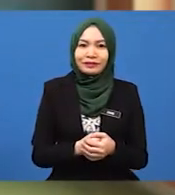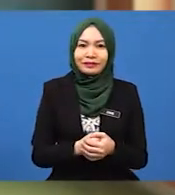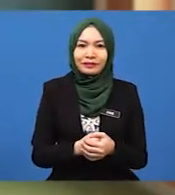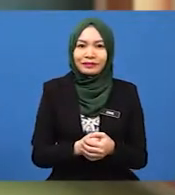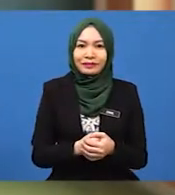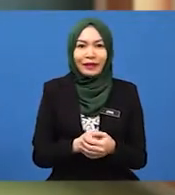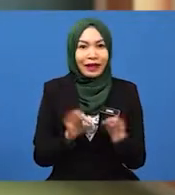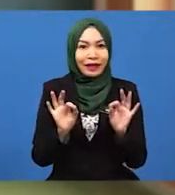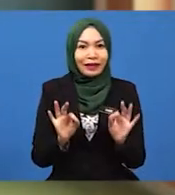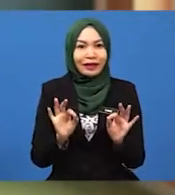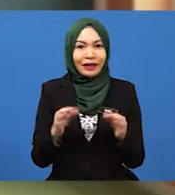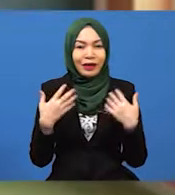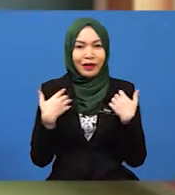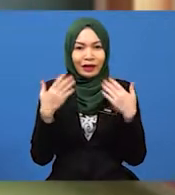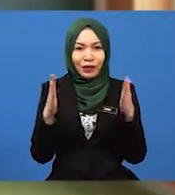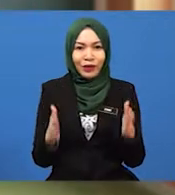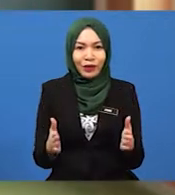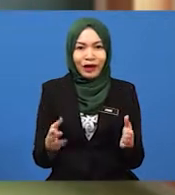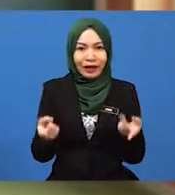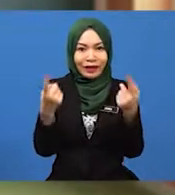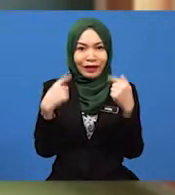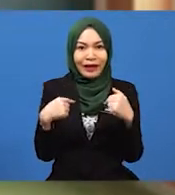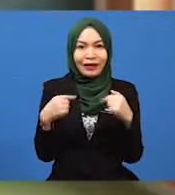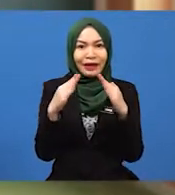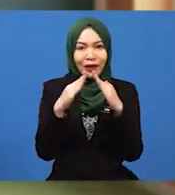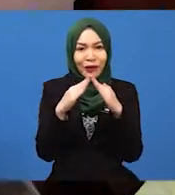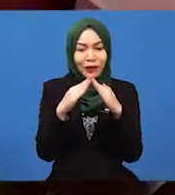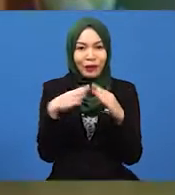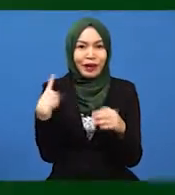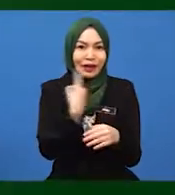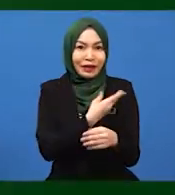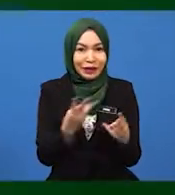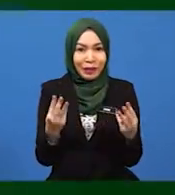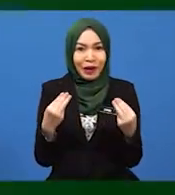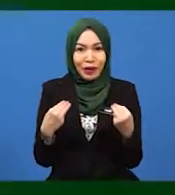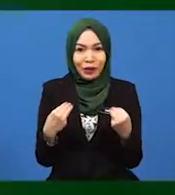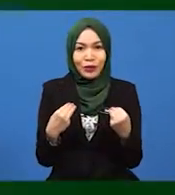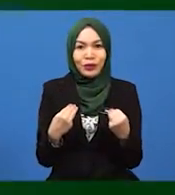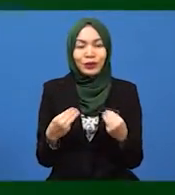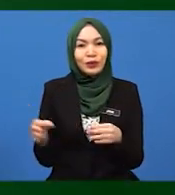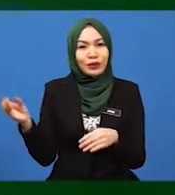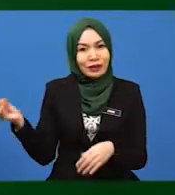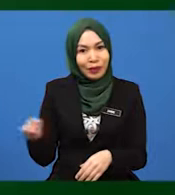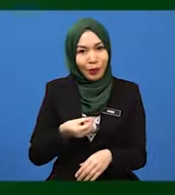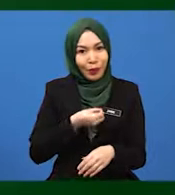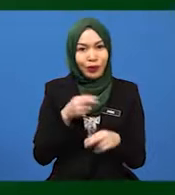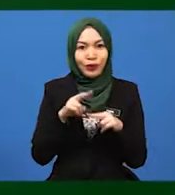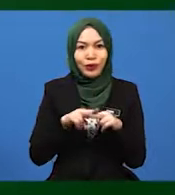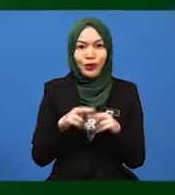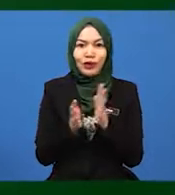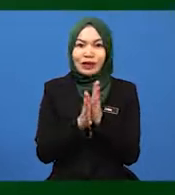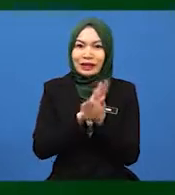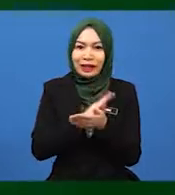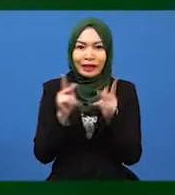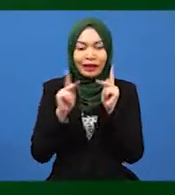Apabila tetamu datang ke rumah, kita ingin menjemputnya duduk. Jadi, kata